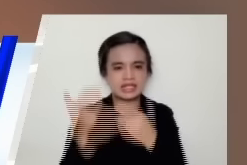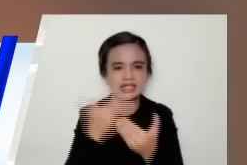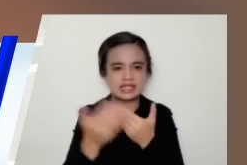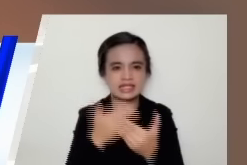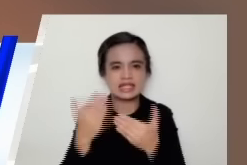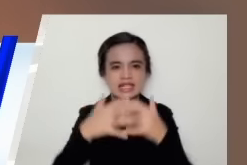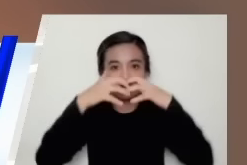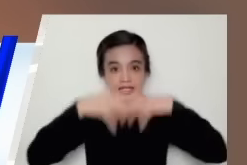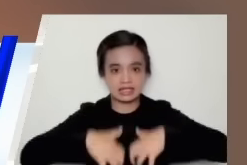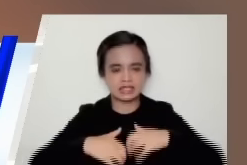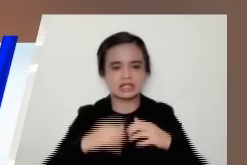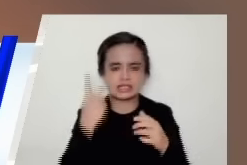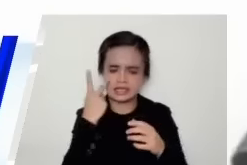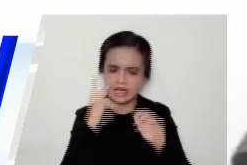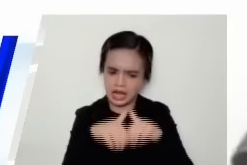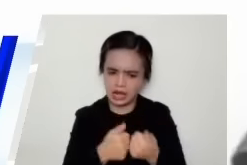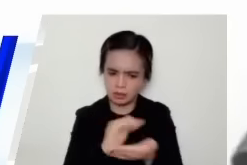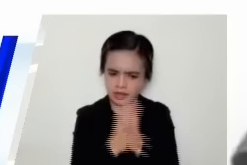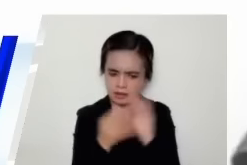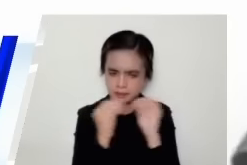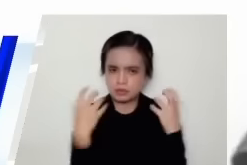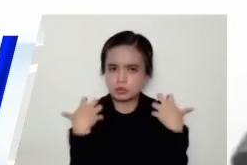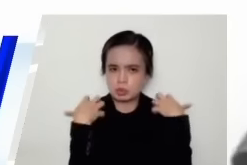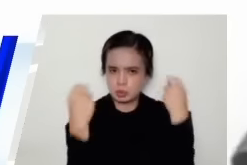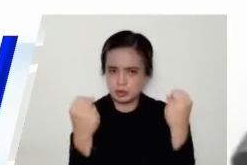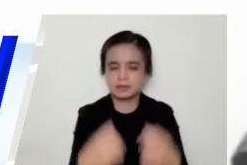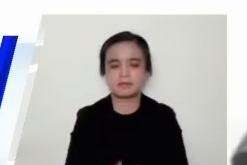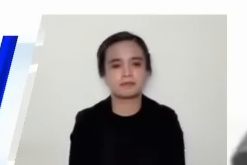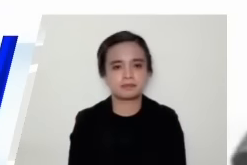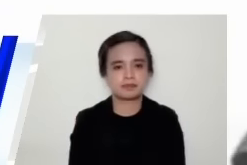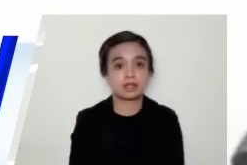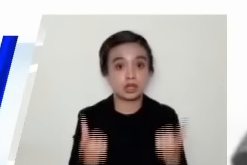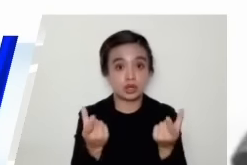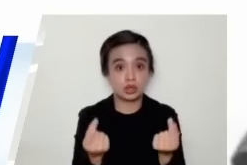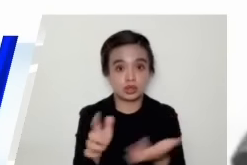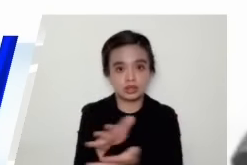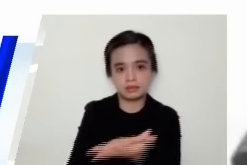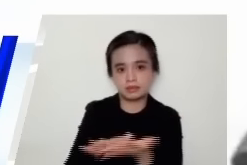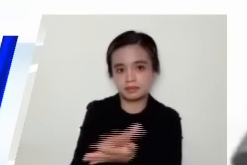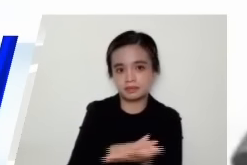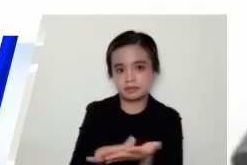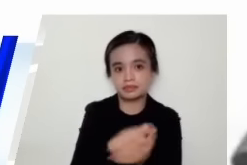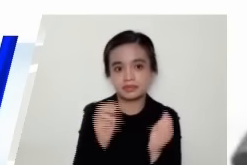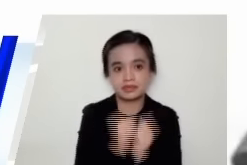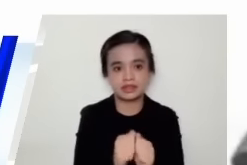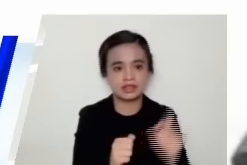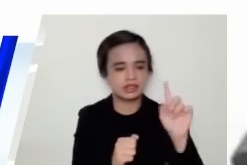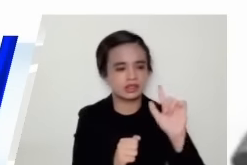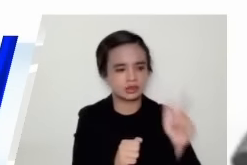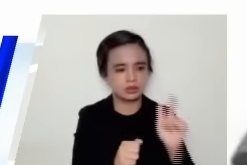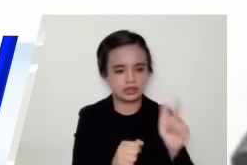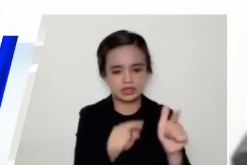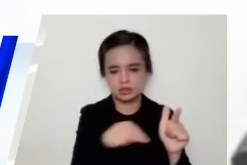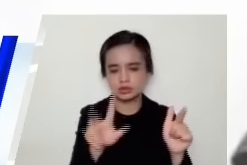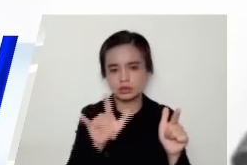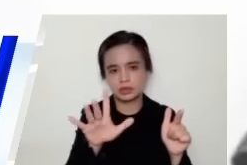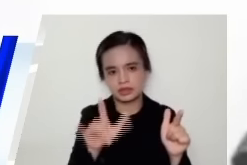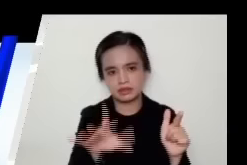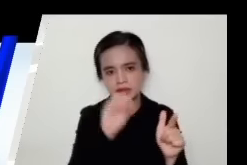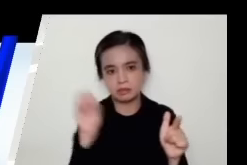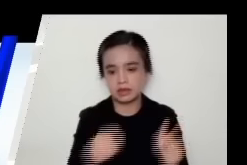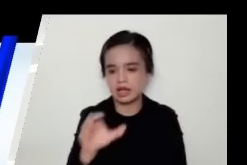kung paano ito patibayin. I had to mix it with 20-25% of abaca in order to stabilize